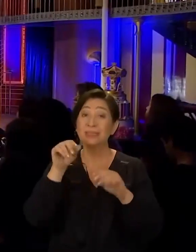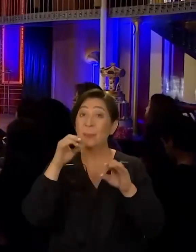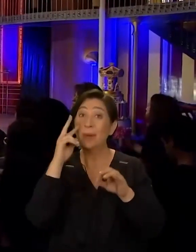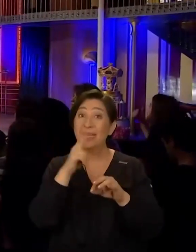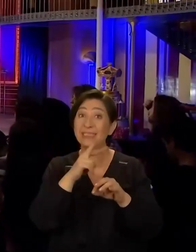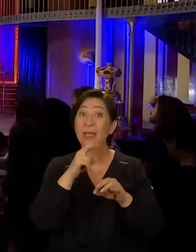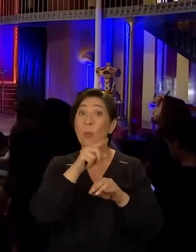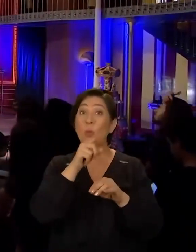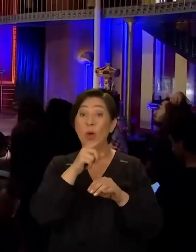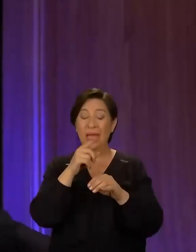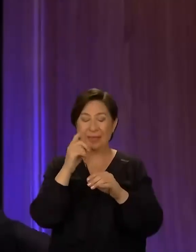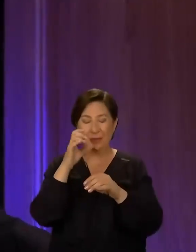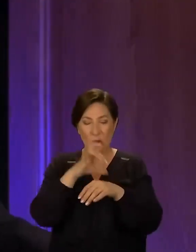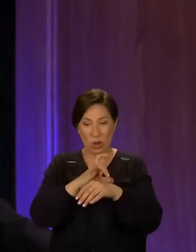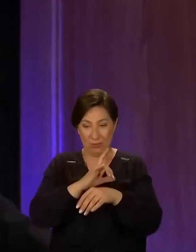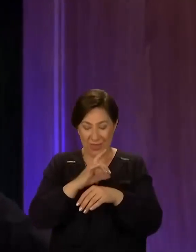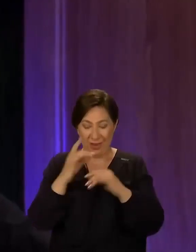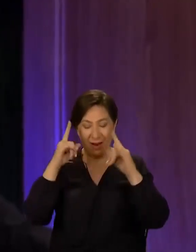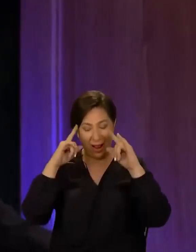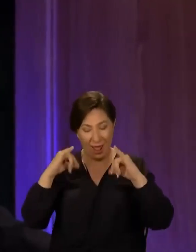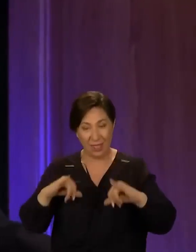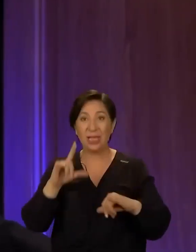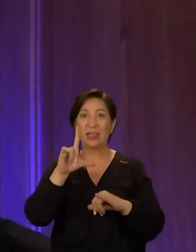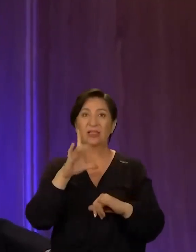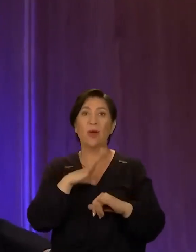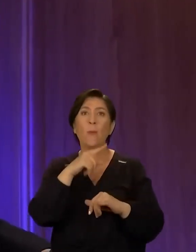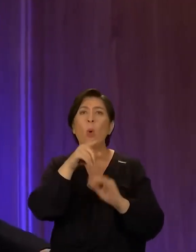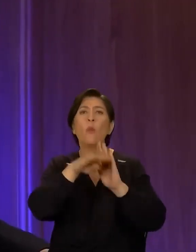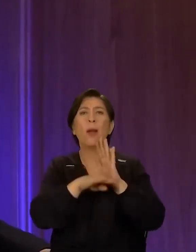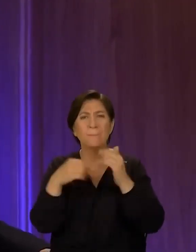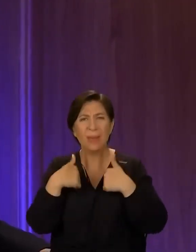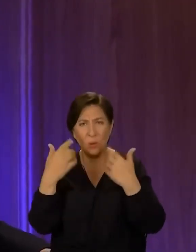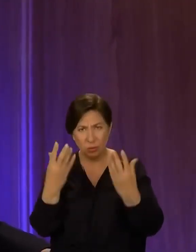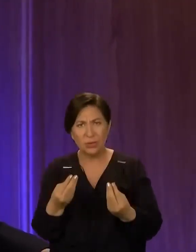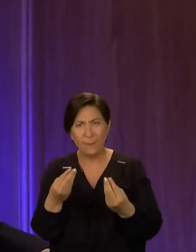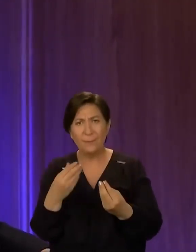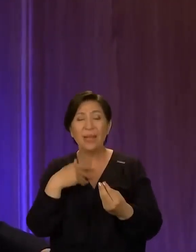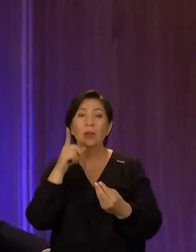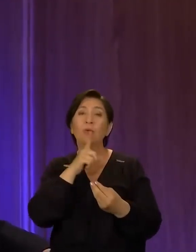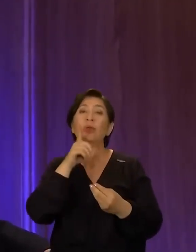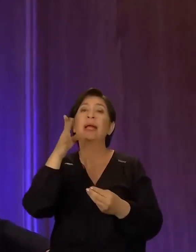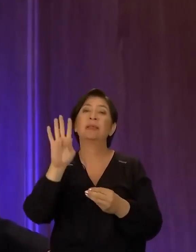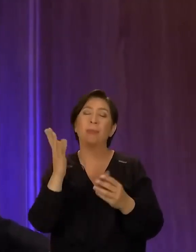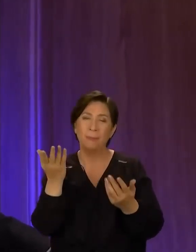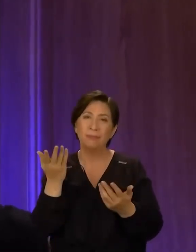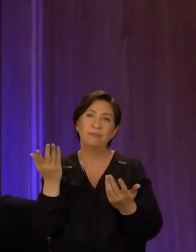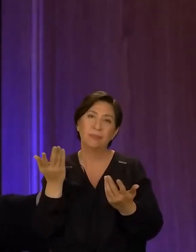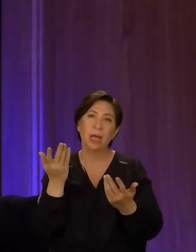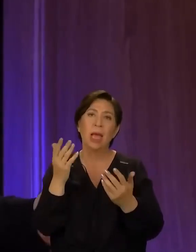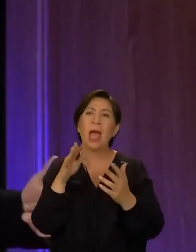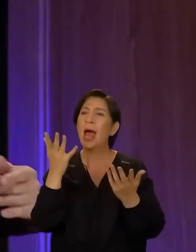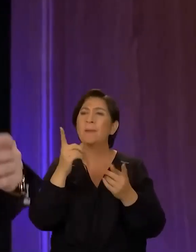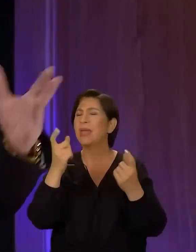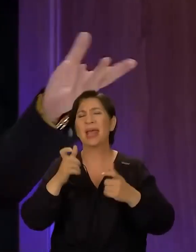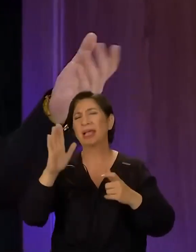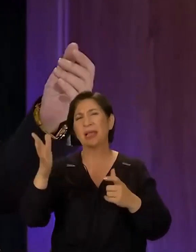bu hakikaten rehabilitasyona ihtiyaç duymak demek. Yani ben olsam o programda, yani ben Londra'ya gitmem tabii rehabilitasyona.